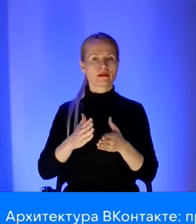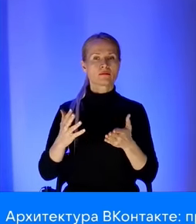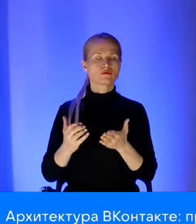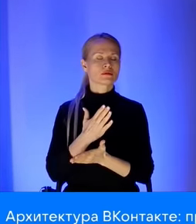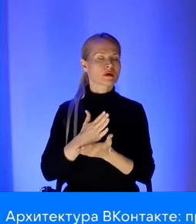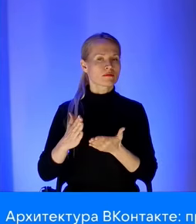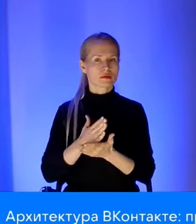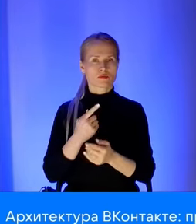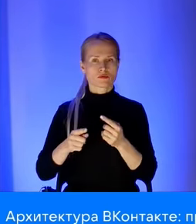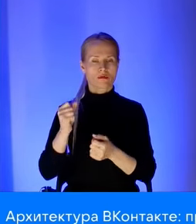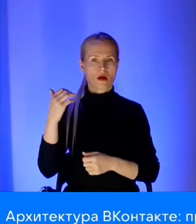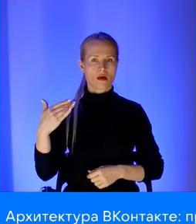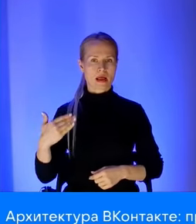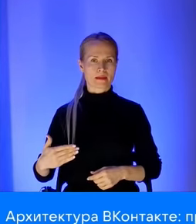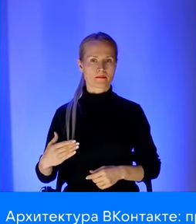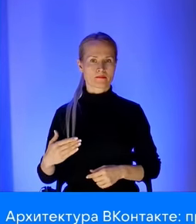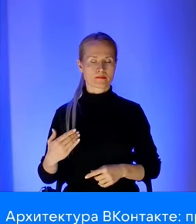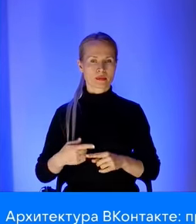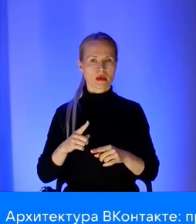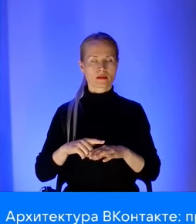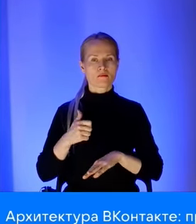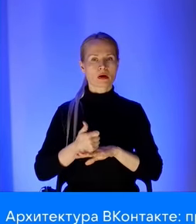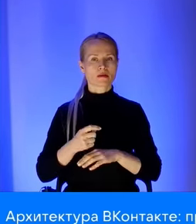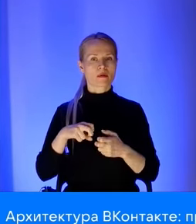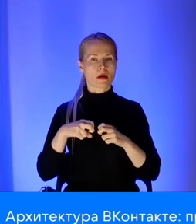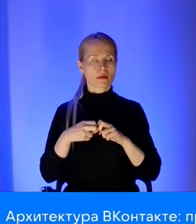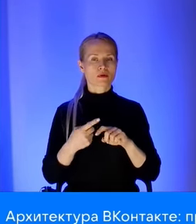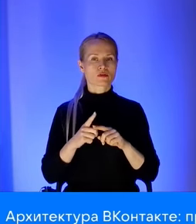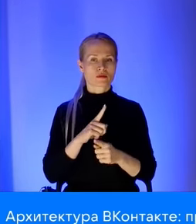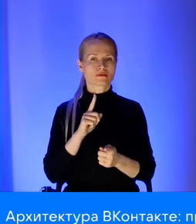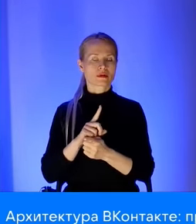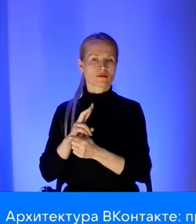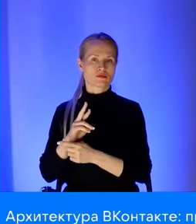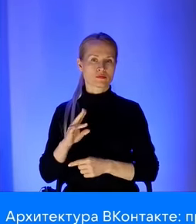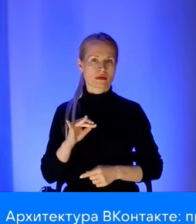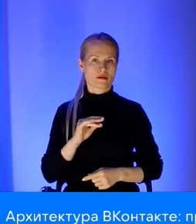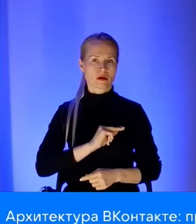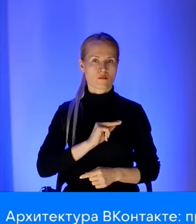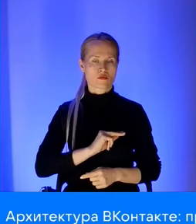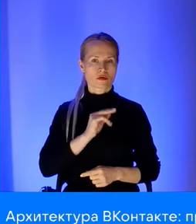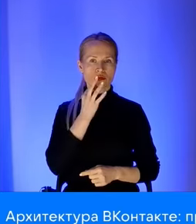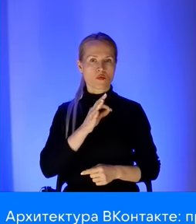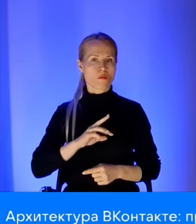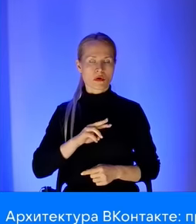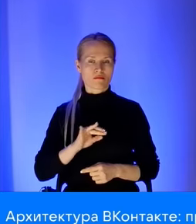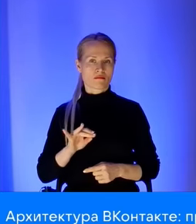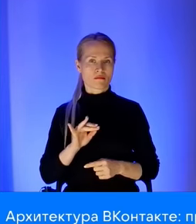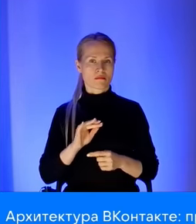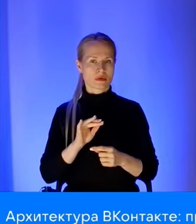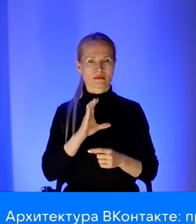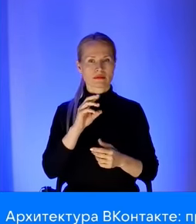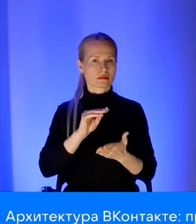алгоритм по определению это базовая проблема с которой мы сталкиваемся при работе с любыми на самом деле академическими